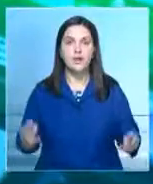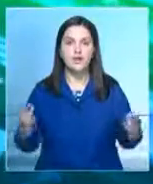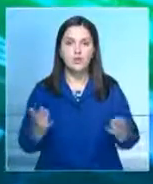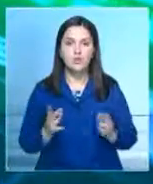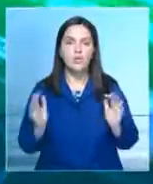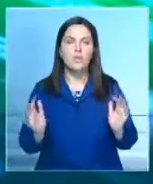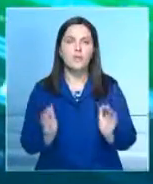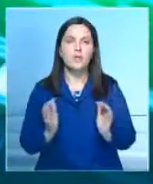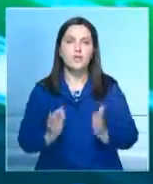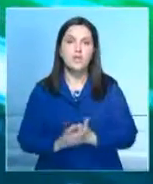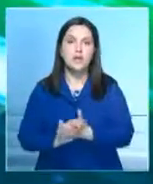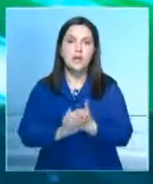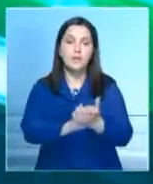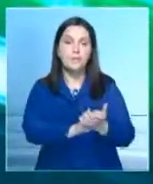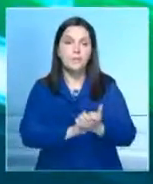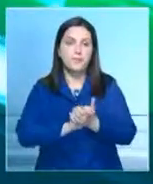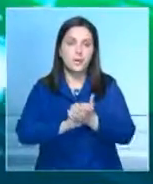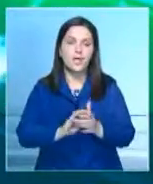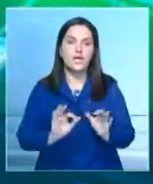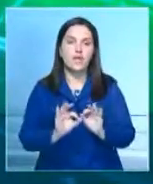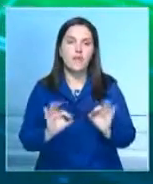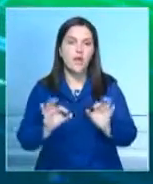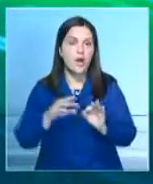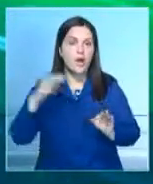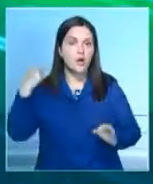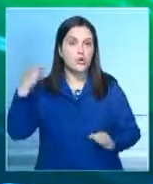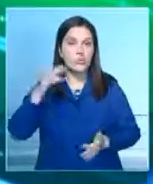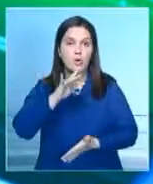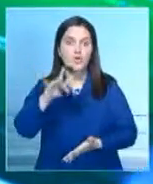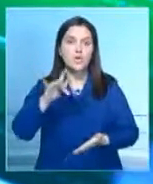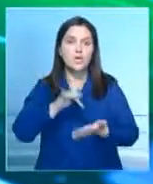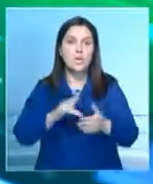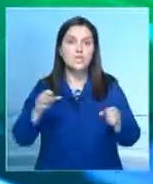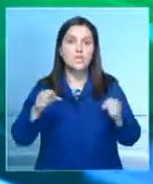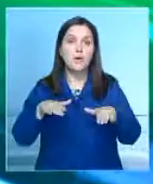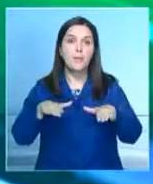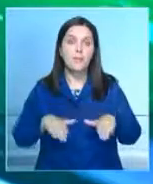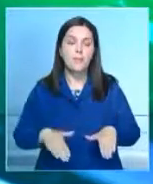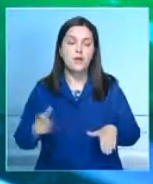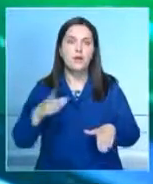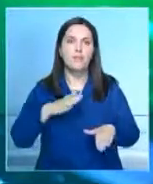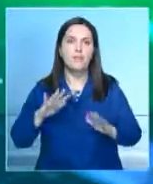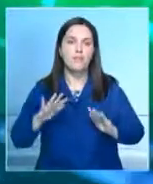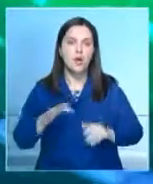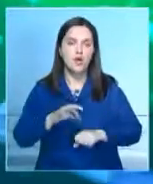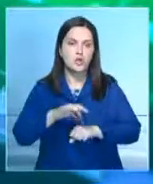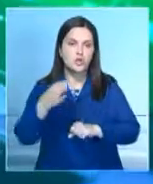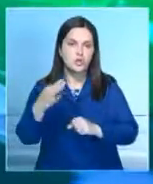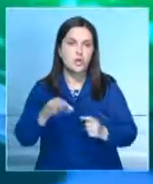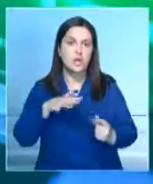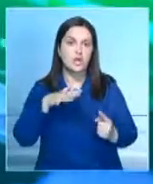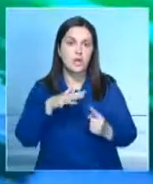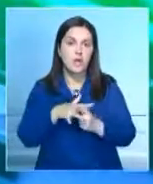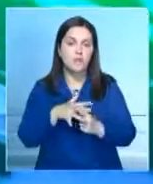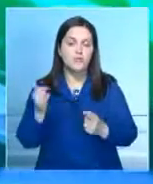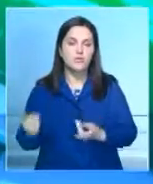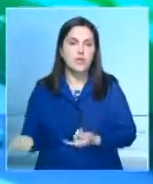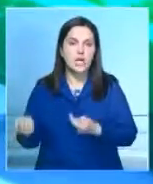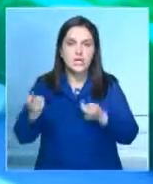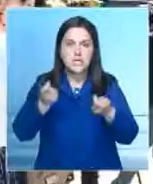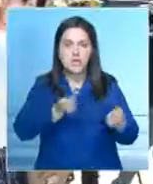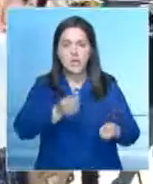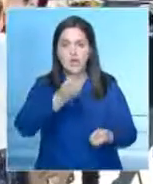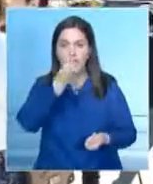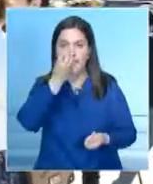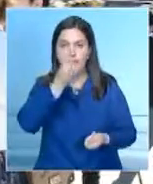О необходимости беречь мир вновь говорят в Актобе. Горожане собираются у мест, где произошли жестокие нападения. Траурные